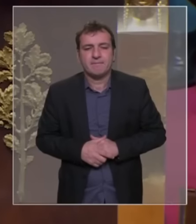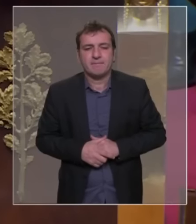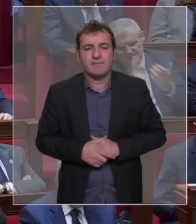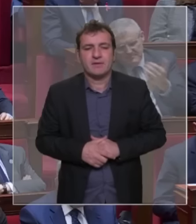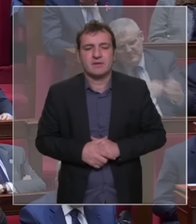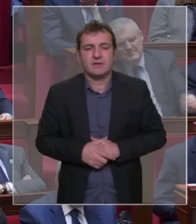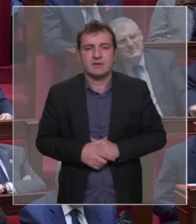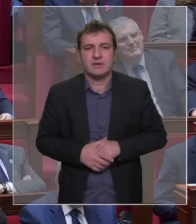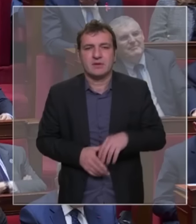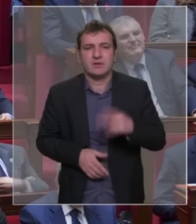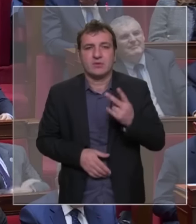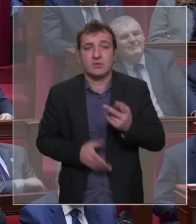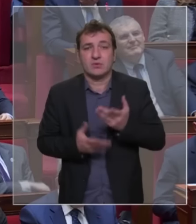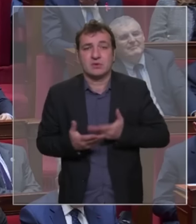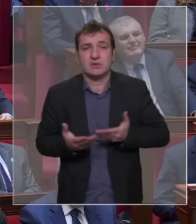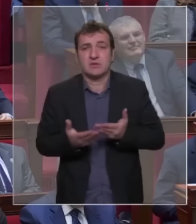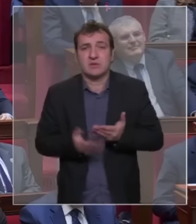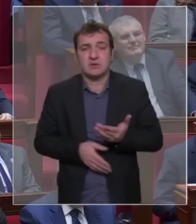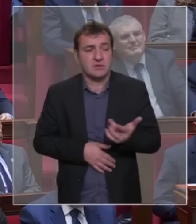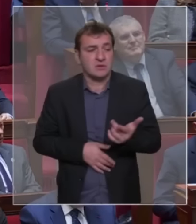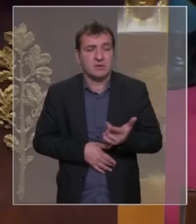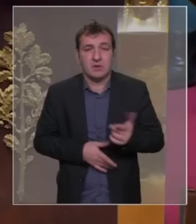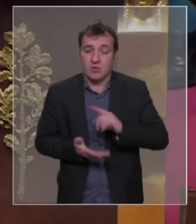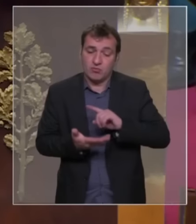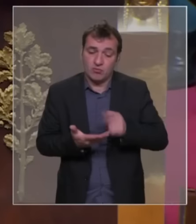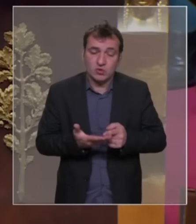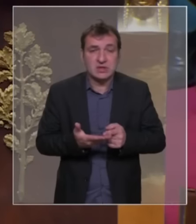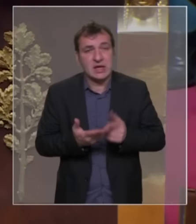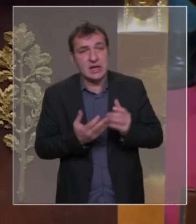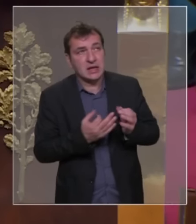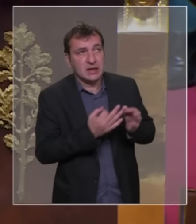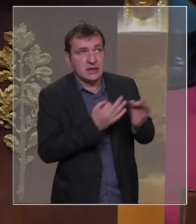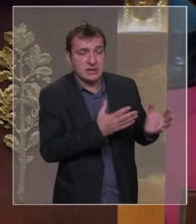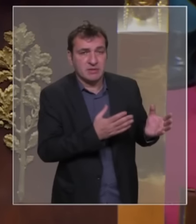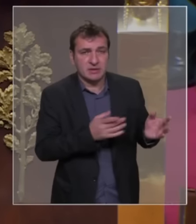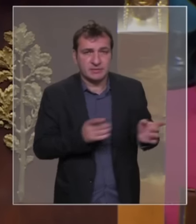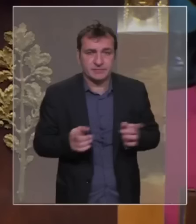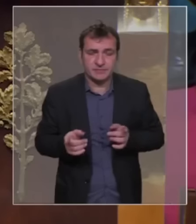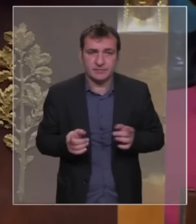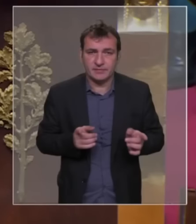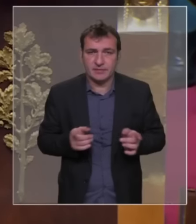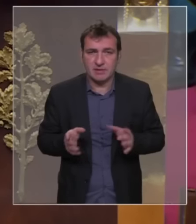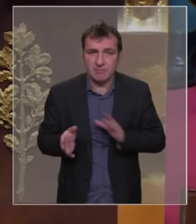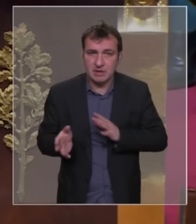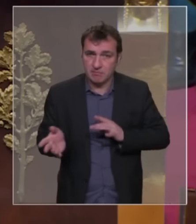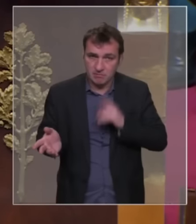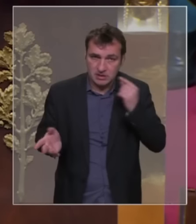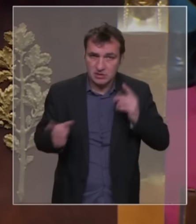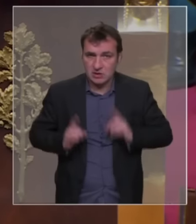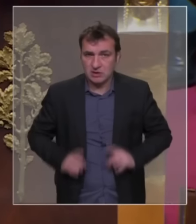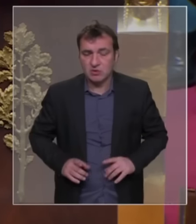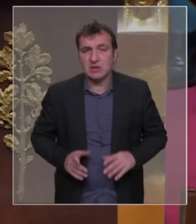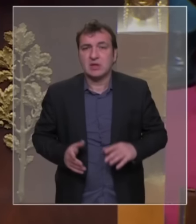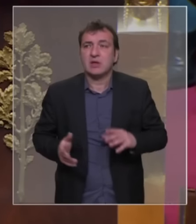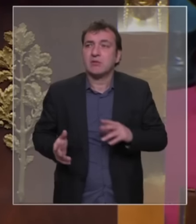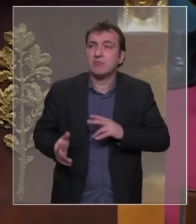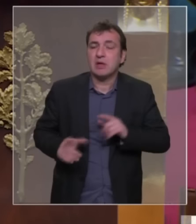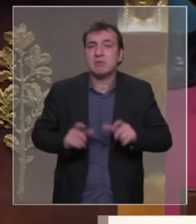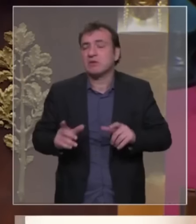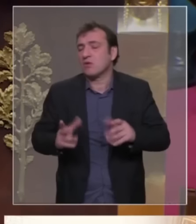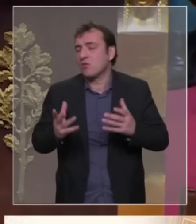Ces deux réalités budgétaires et climatiques, mesdames et messieurs les députés, certains veulent les